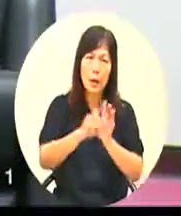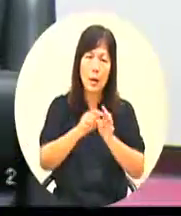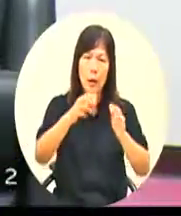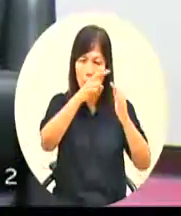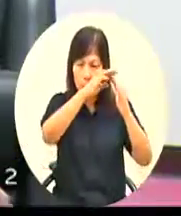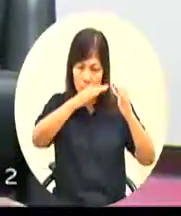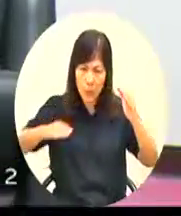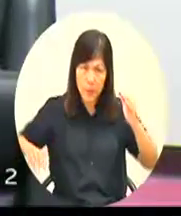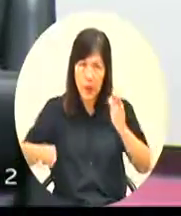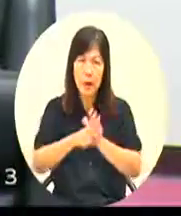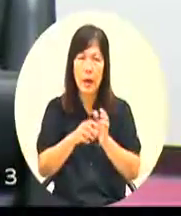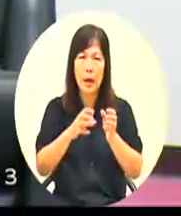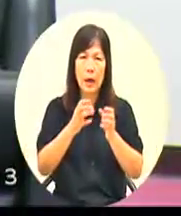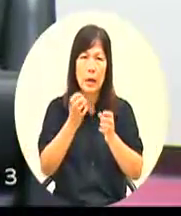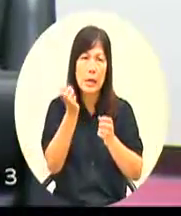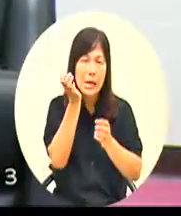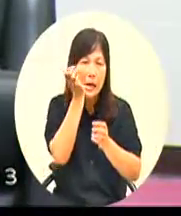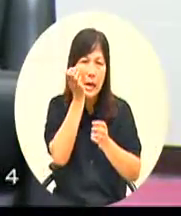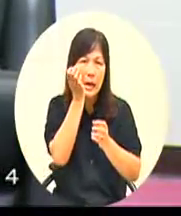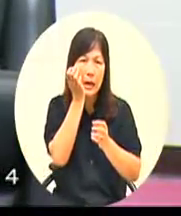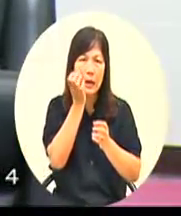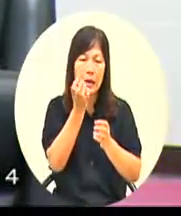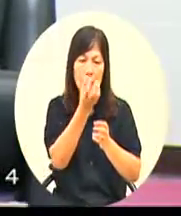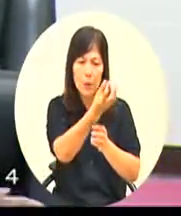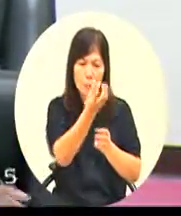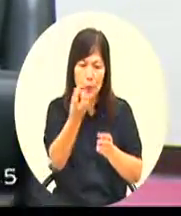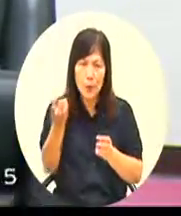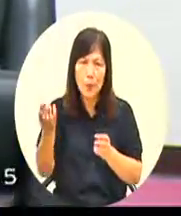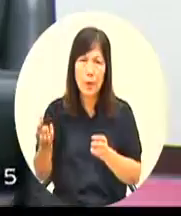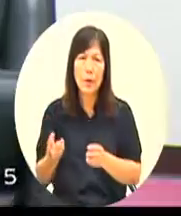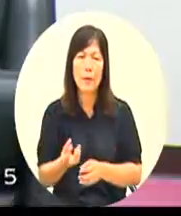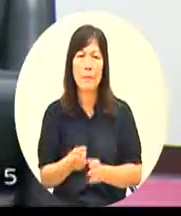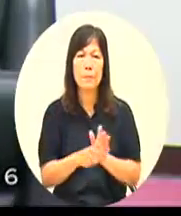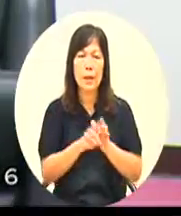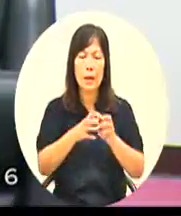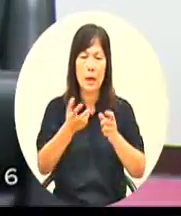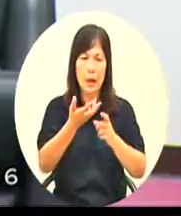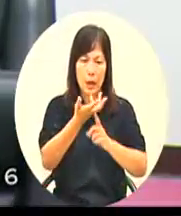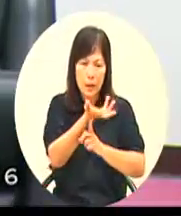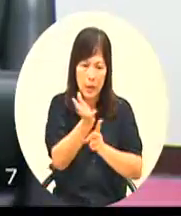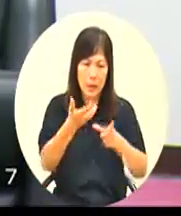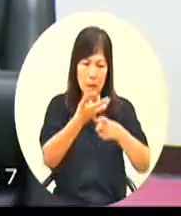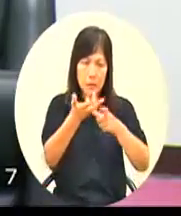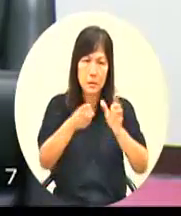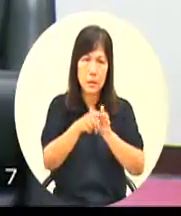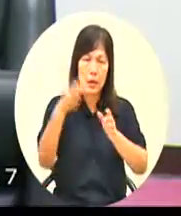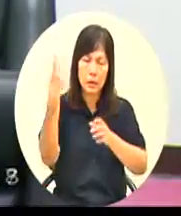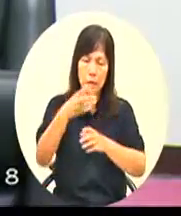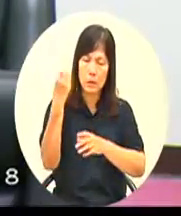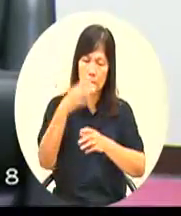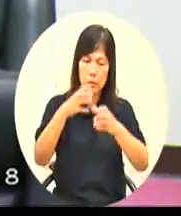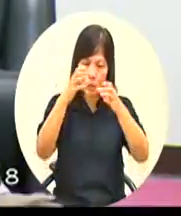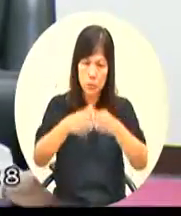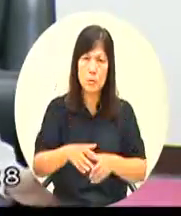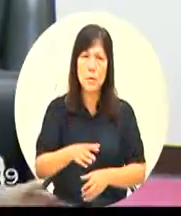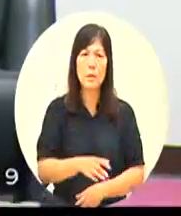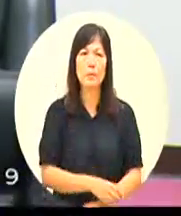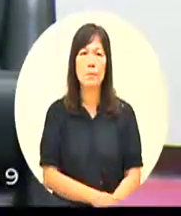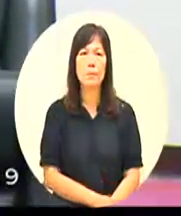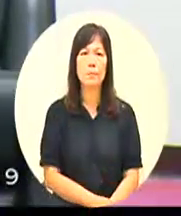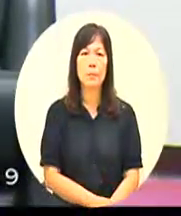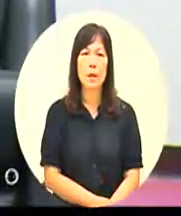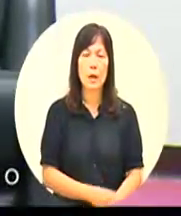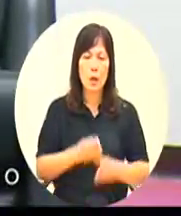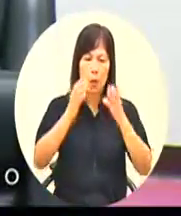的鹅卵的那个潭。莲池潭周边的一个重新建设，那我们连